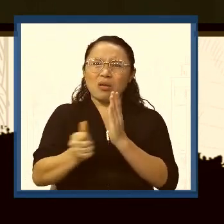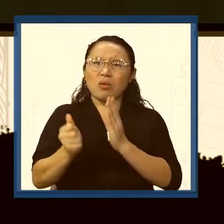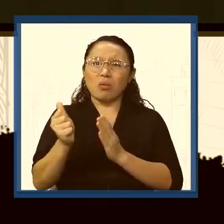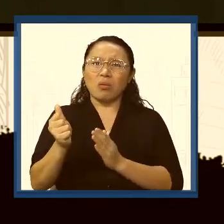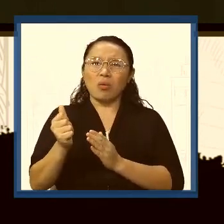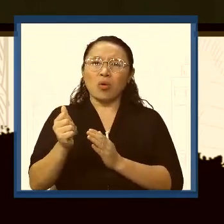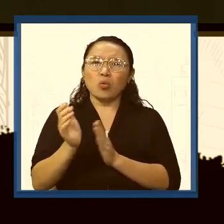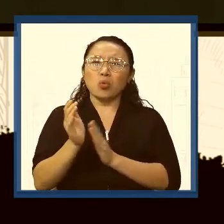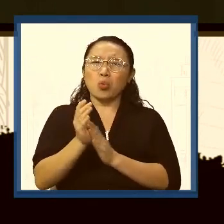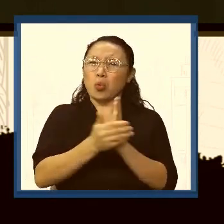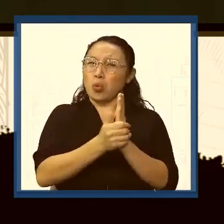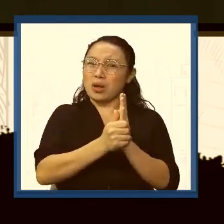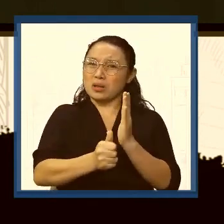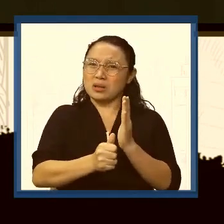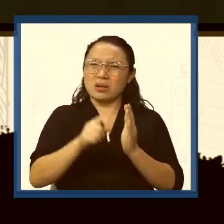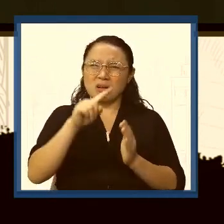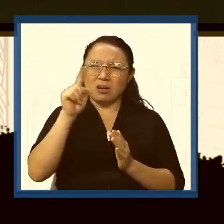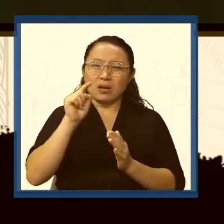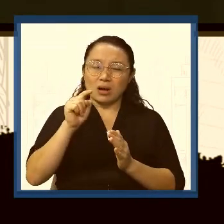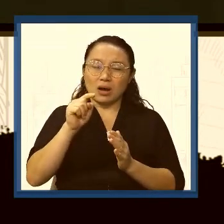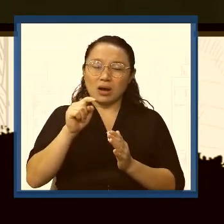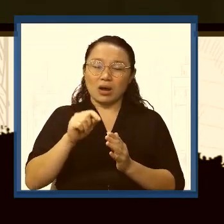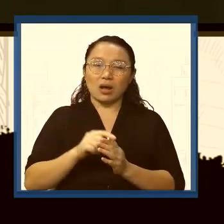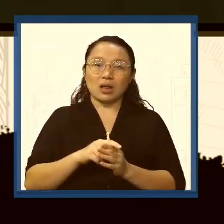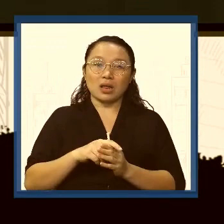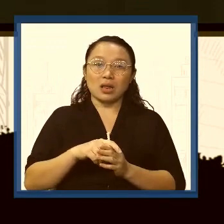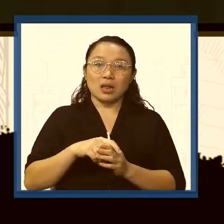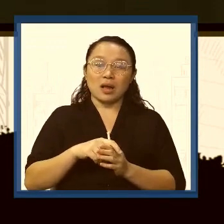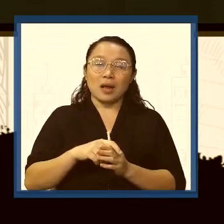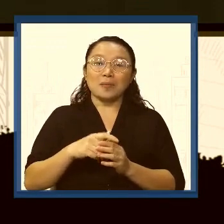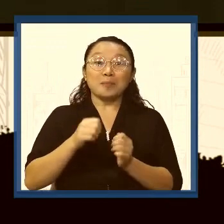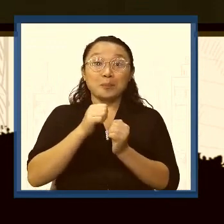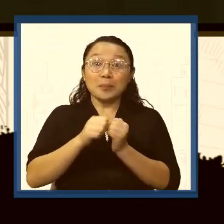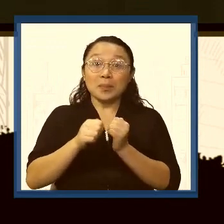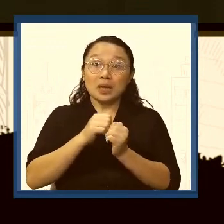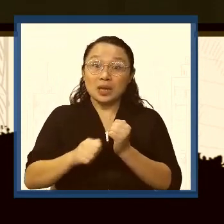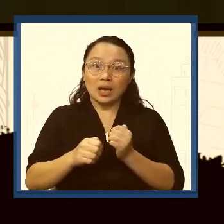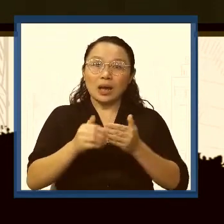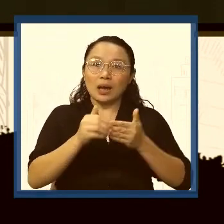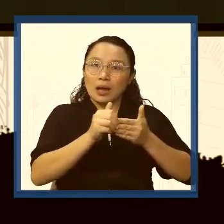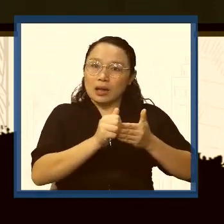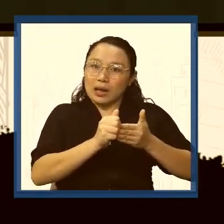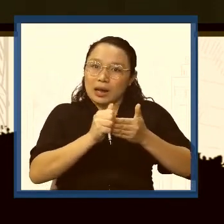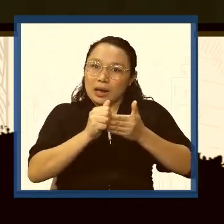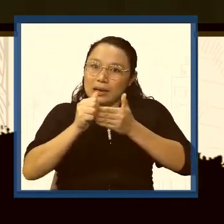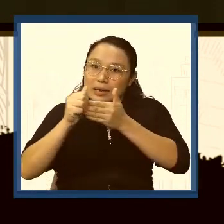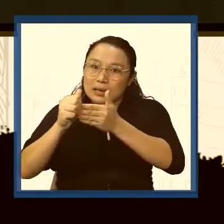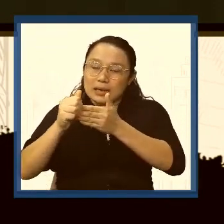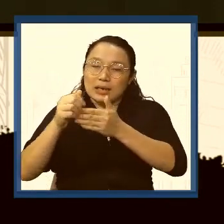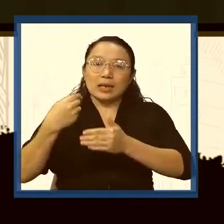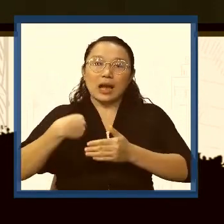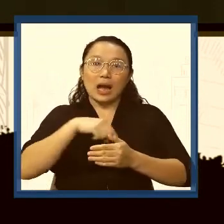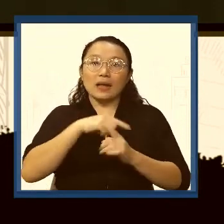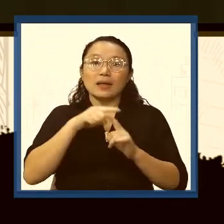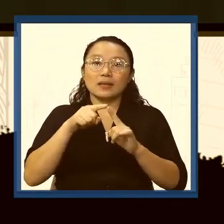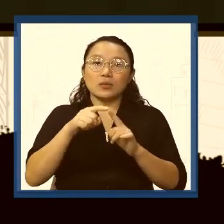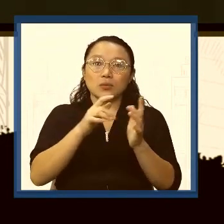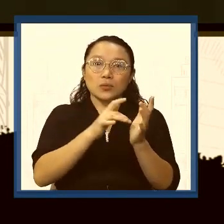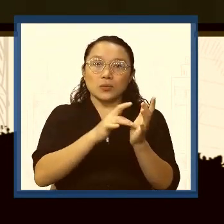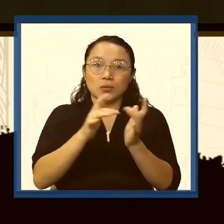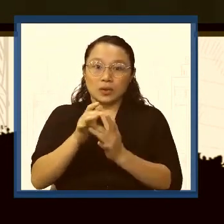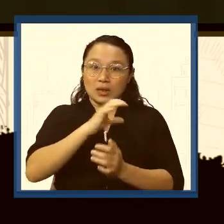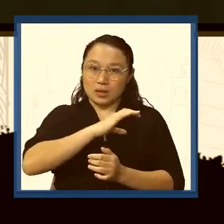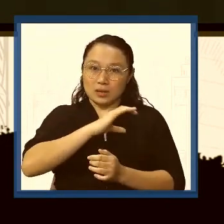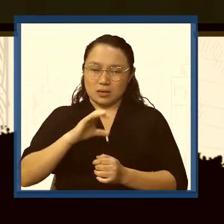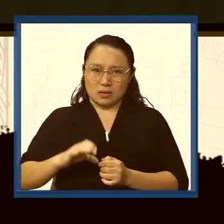So man nga translation kini siya nagpasabot po isa na, mao ang mag-aaga kanato ngadto kang Kristo. Ang